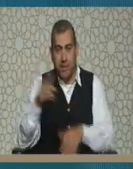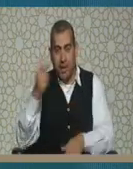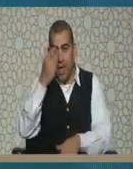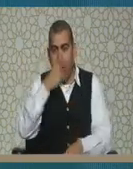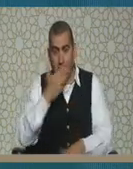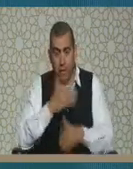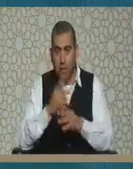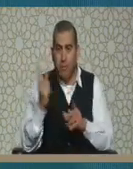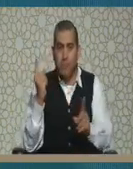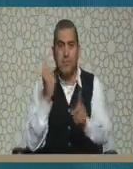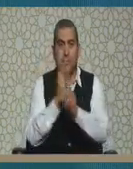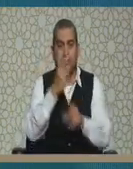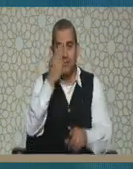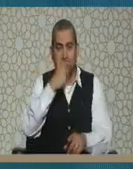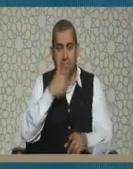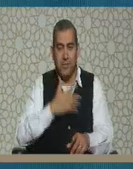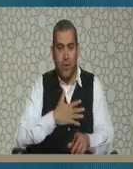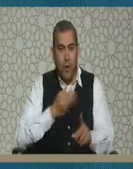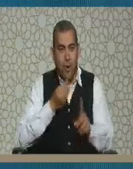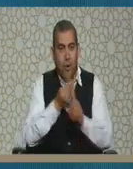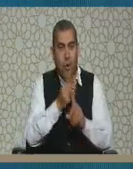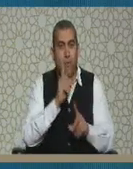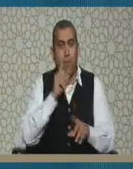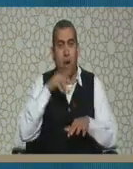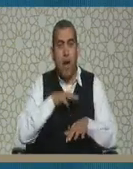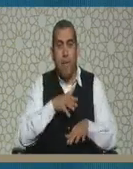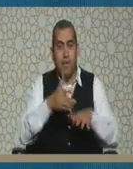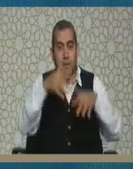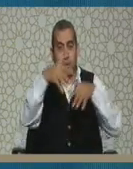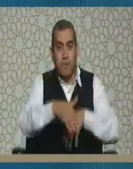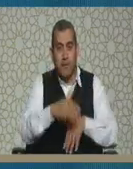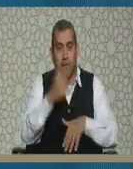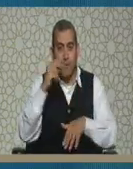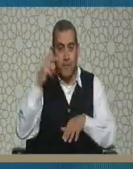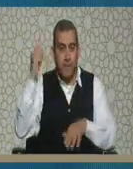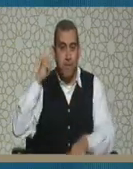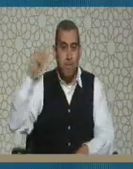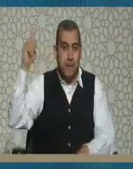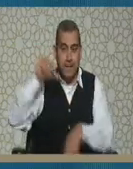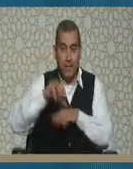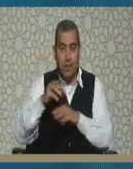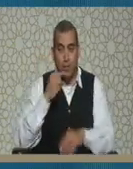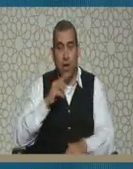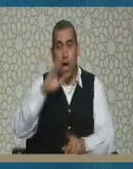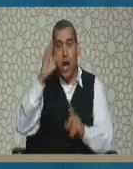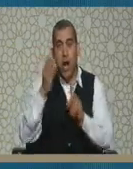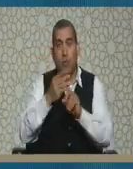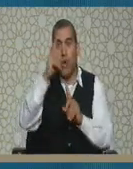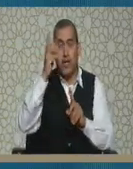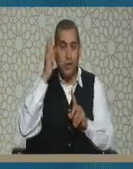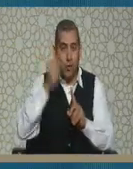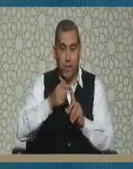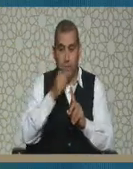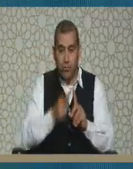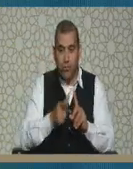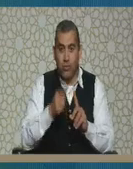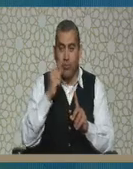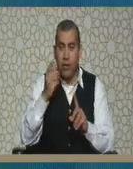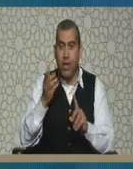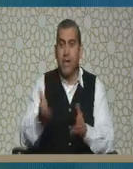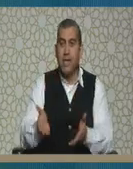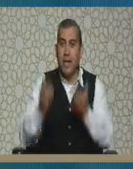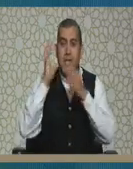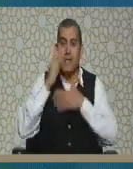اللقاء تزداد يزداد الشوق عند المحبين وعشان كده رسول الله صلى الله عليه وسلم كان يقول ارحنا